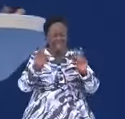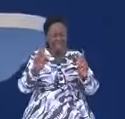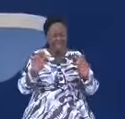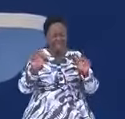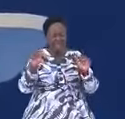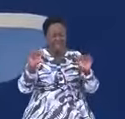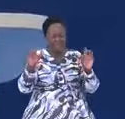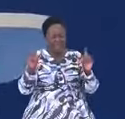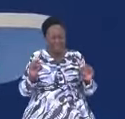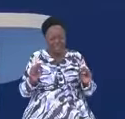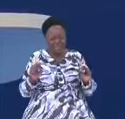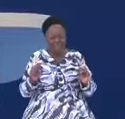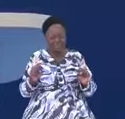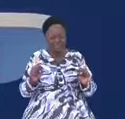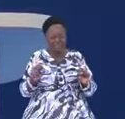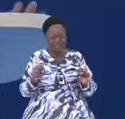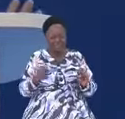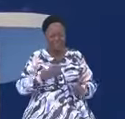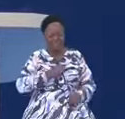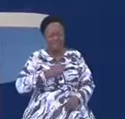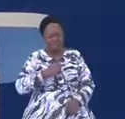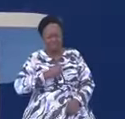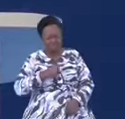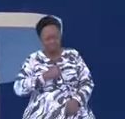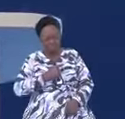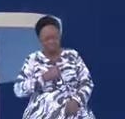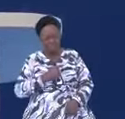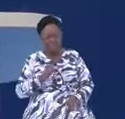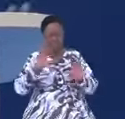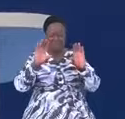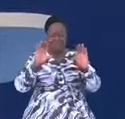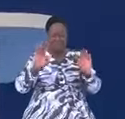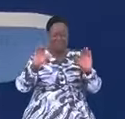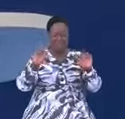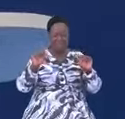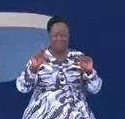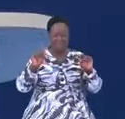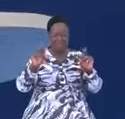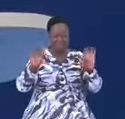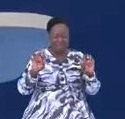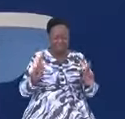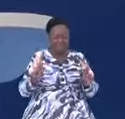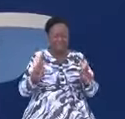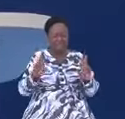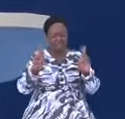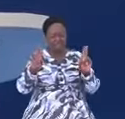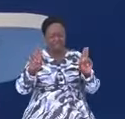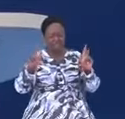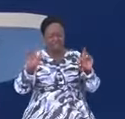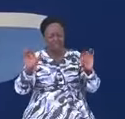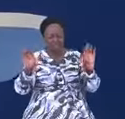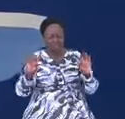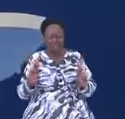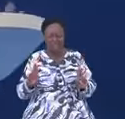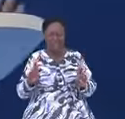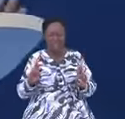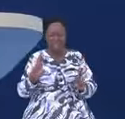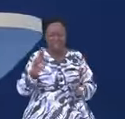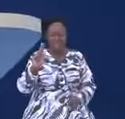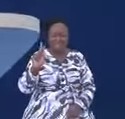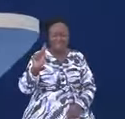cancer une feinte problèmes de foie problèmes de reins